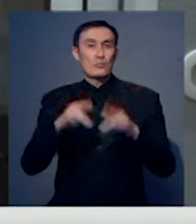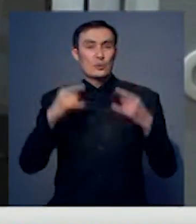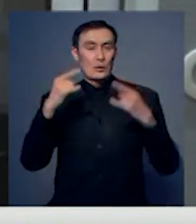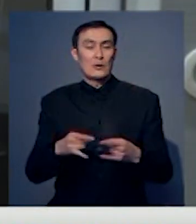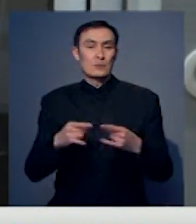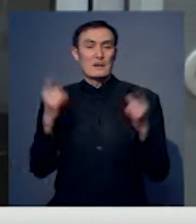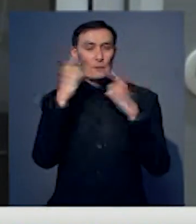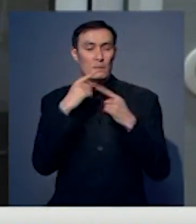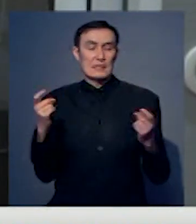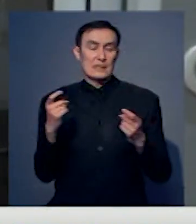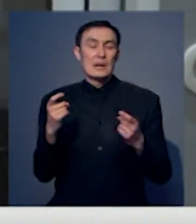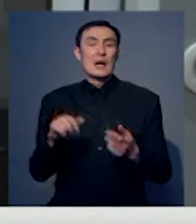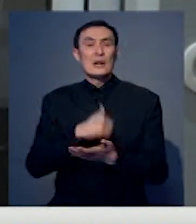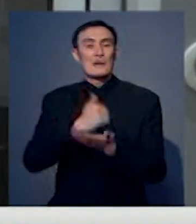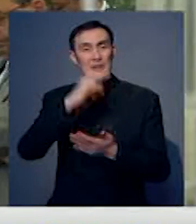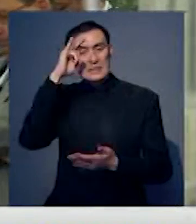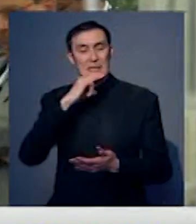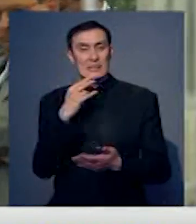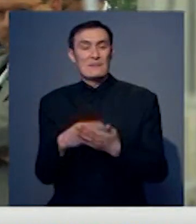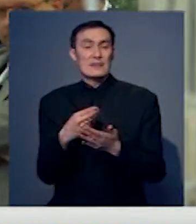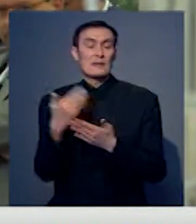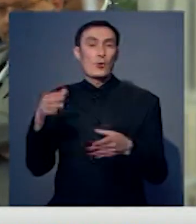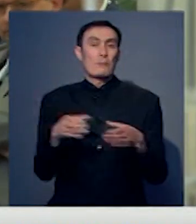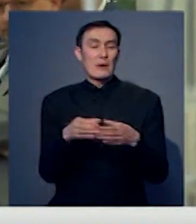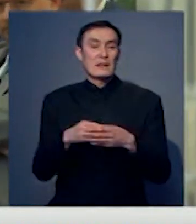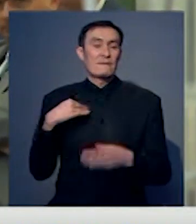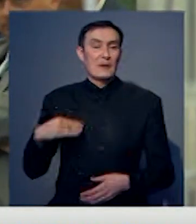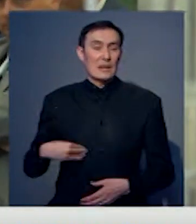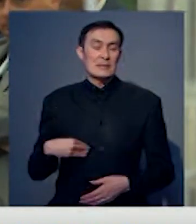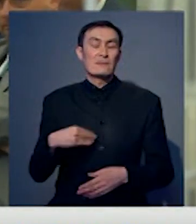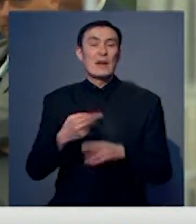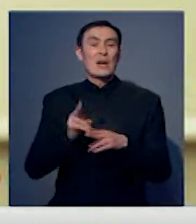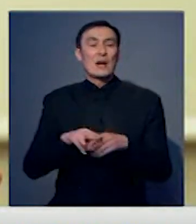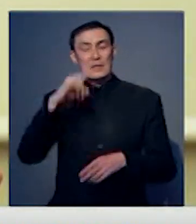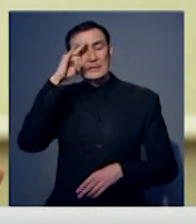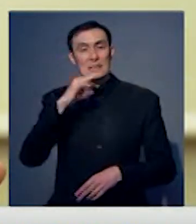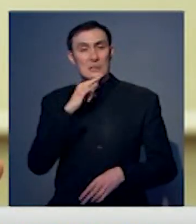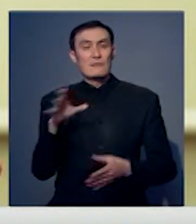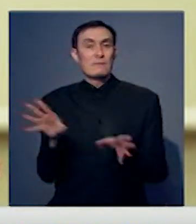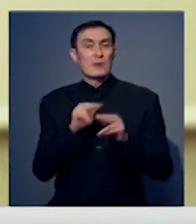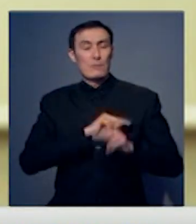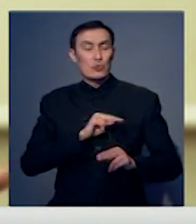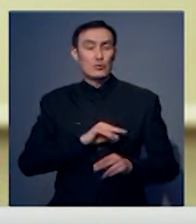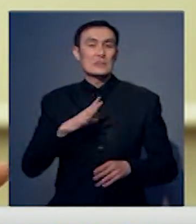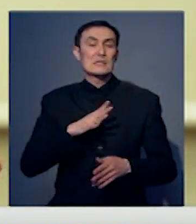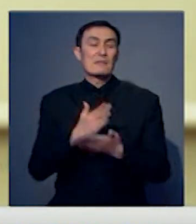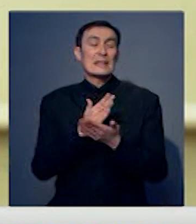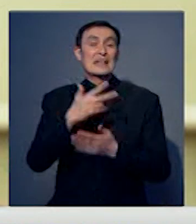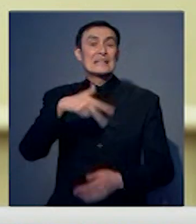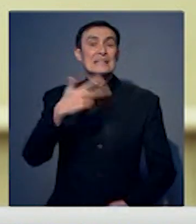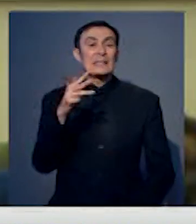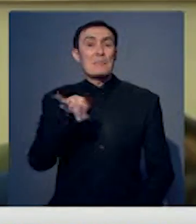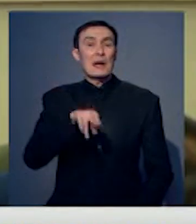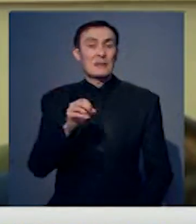для Казахстана является одним из главных инвесторов. Прямые инвестиции компании из этой страны в отечественную экономику за годы партнерства составили 33 миллиарда